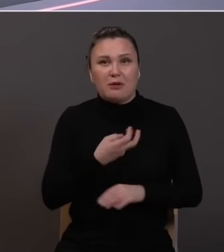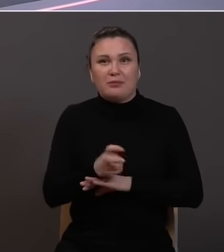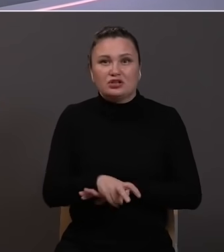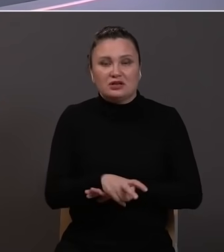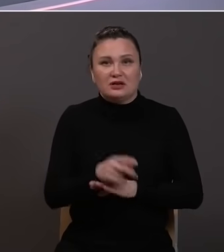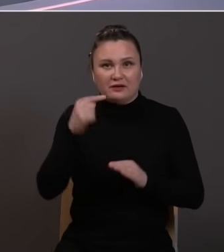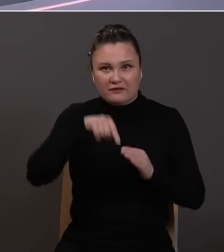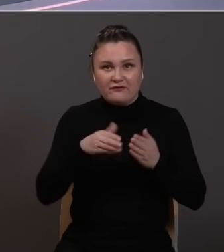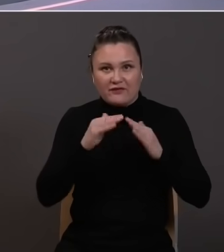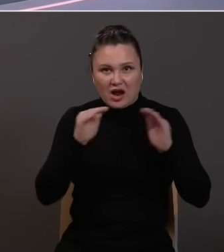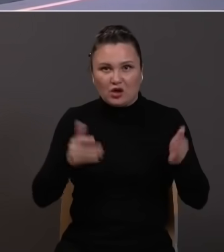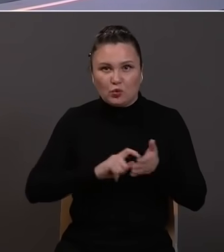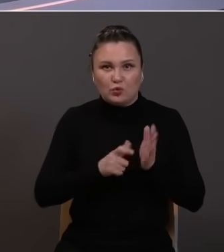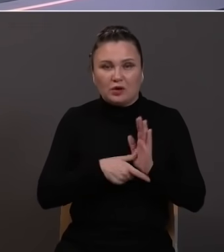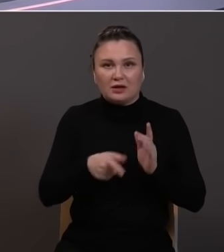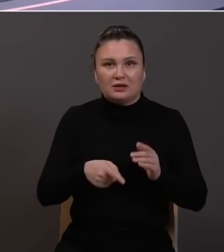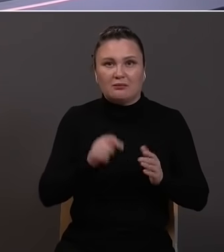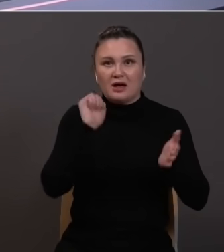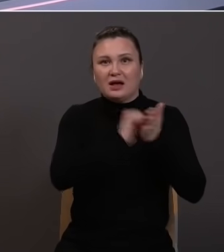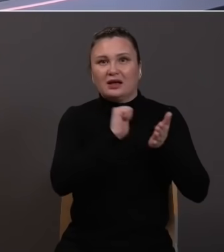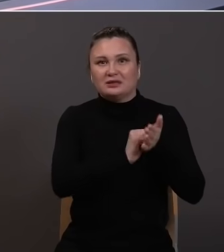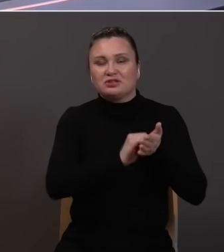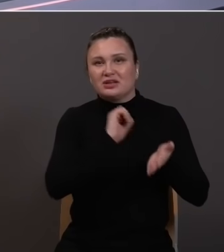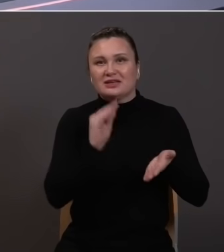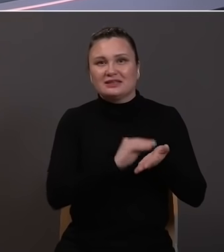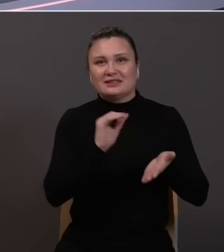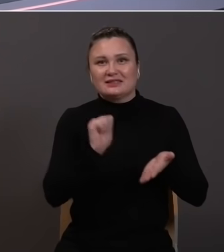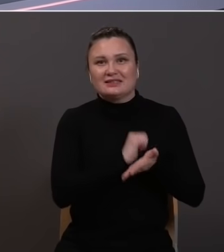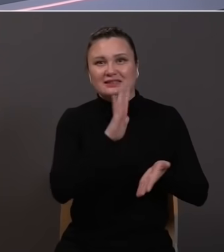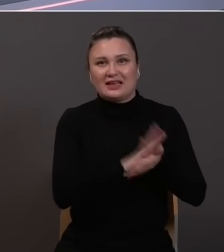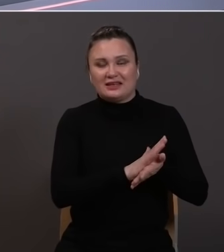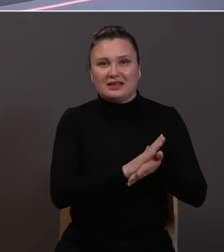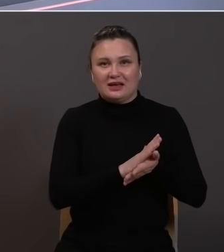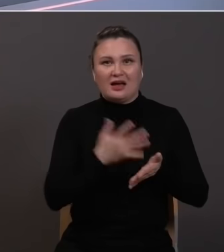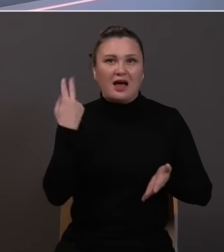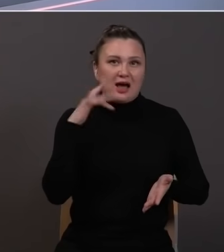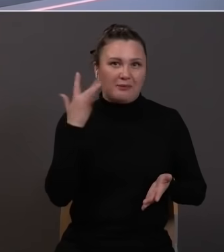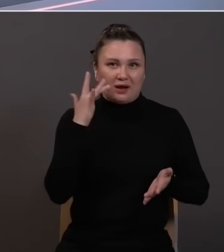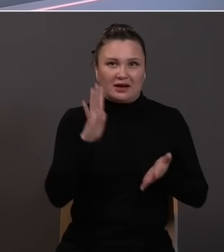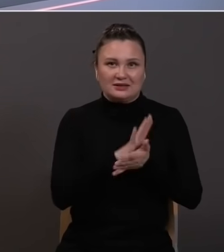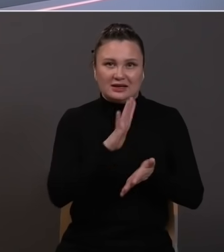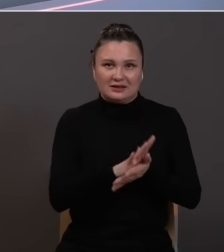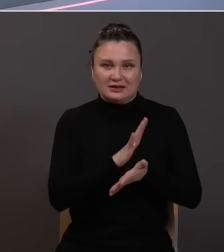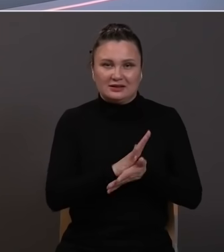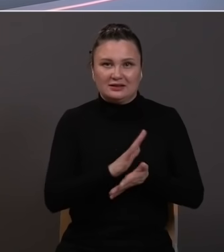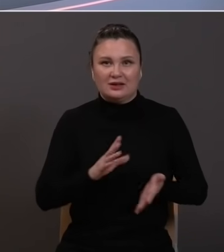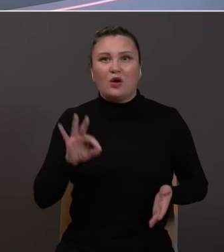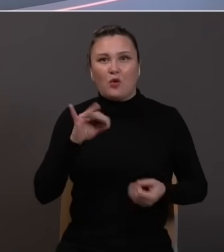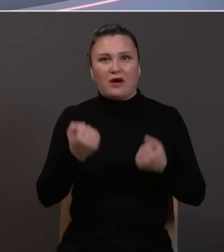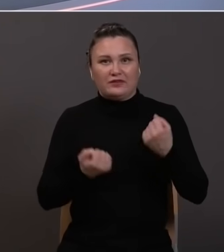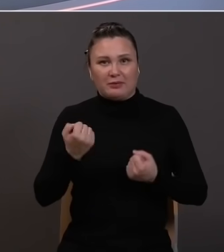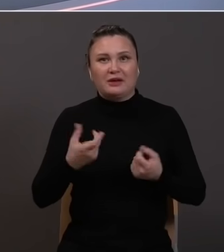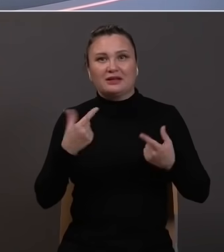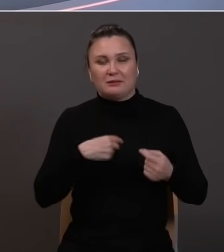в кают-компанию, а в кают-компании висит распечатанная статья американского сайта Z-Drive, это один из известнейших сайтов про